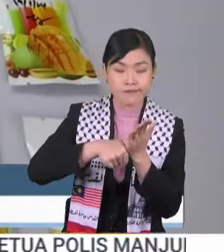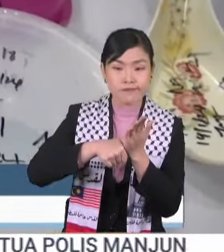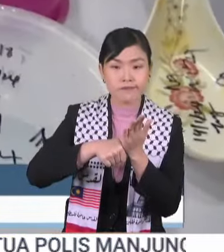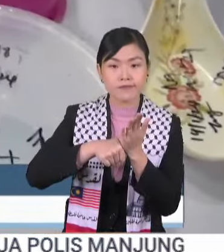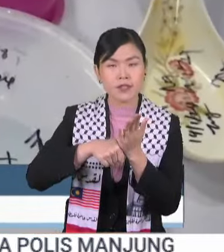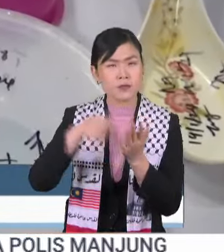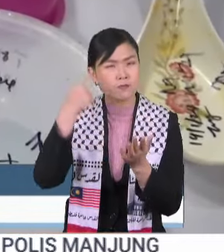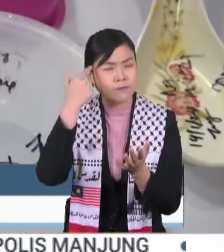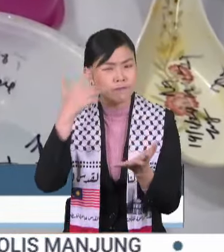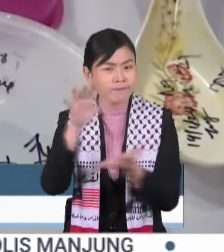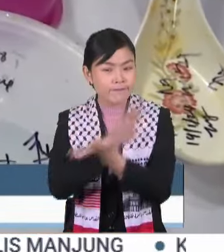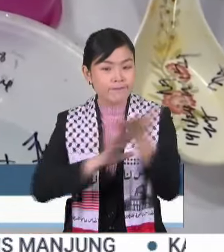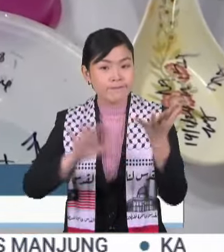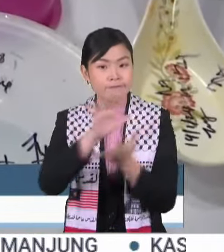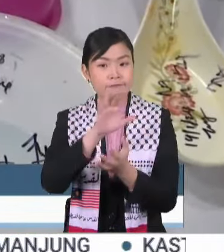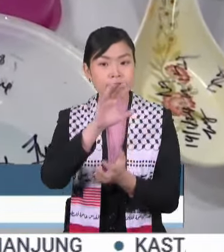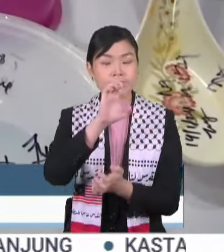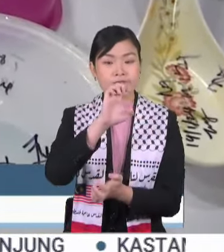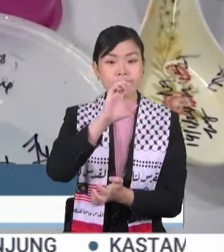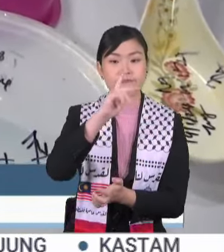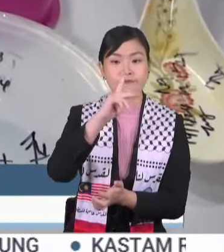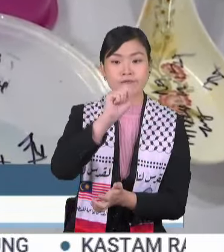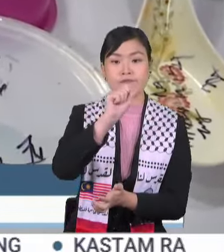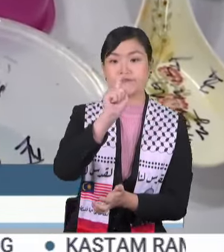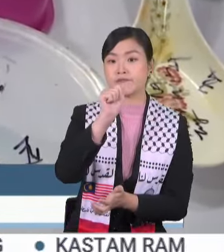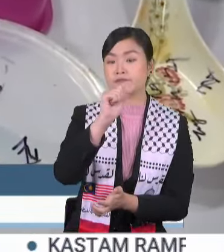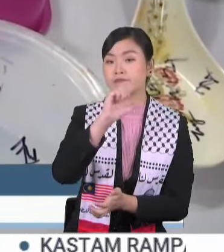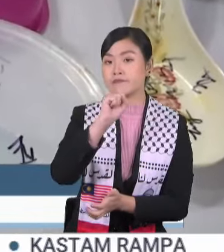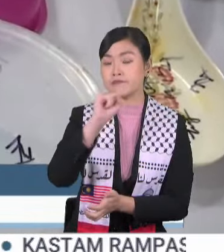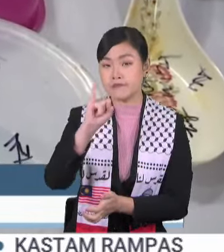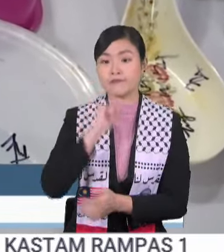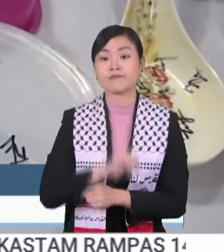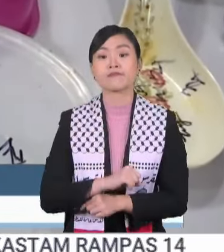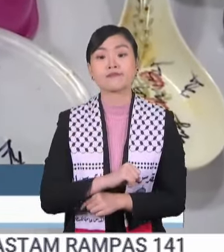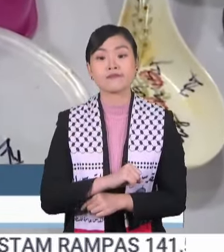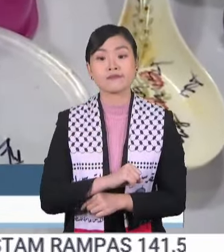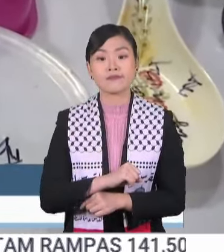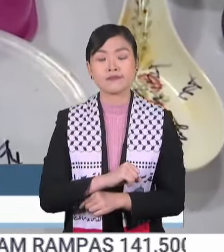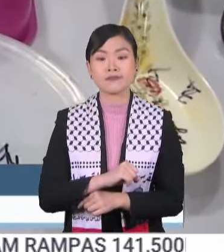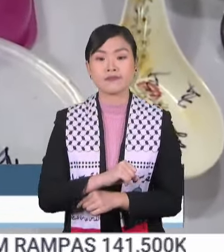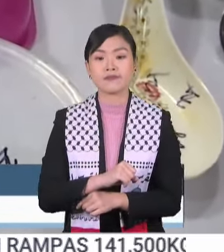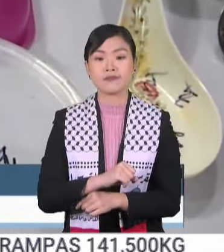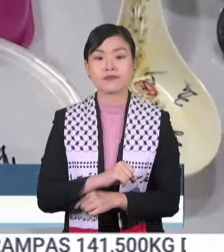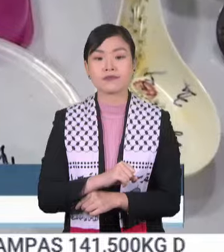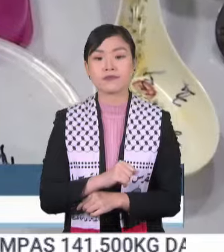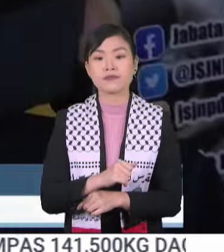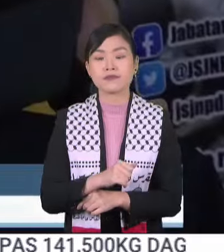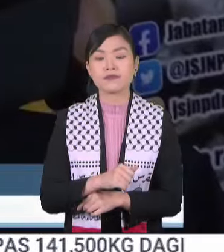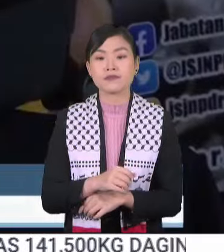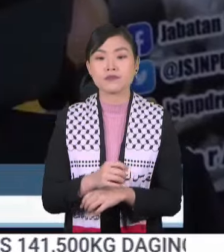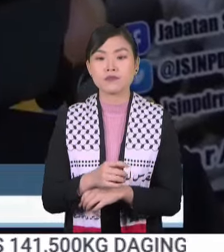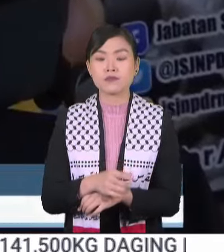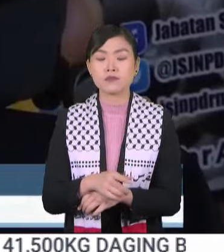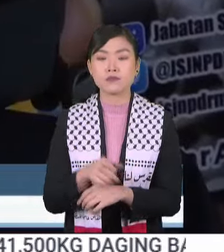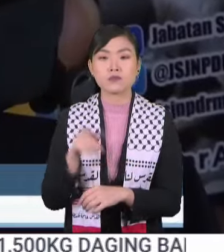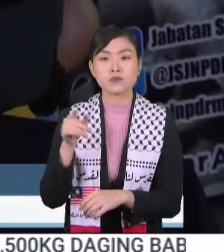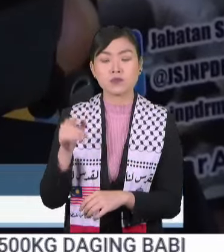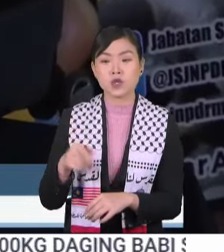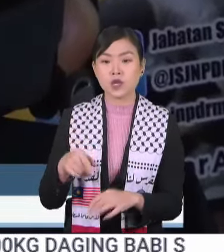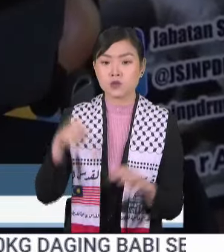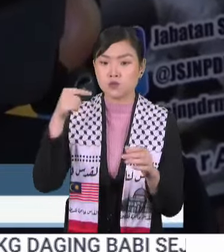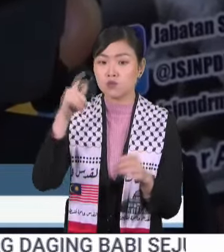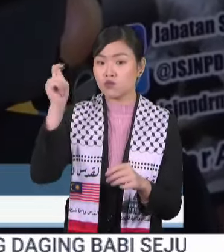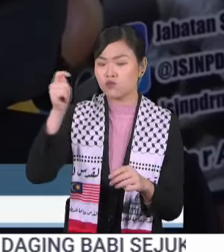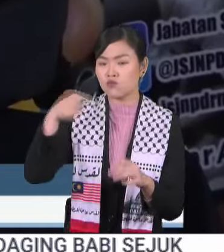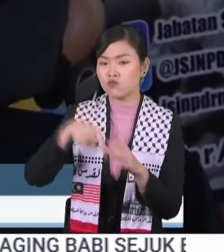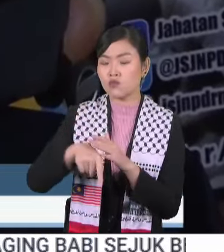diaki campuran ASI ketamin dan pil ekstasi ujian seringan air kencing suspek didapati positif